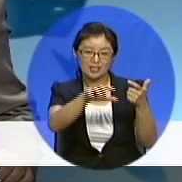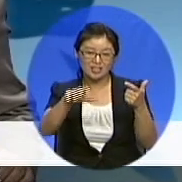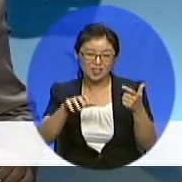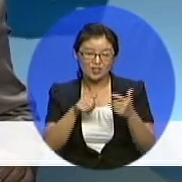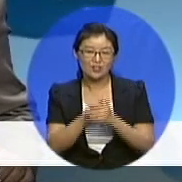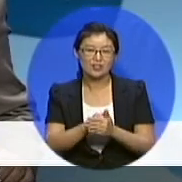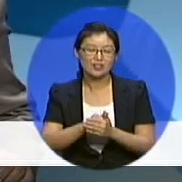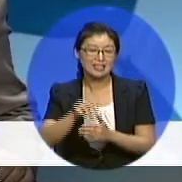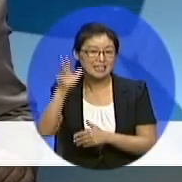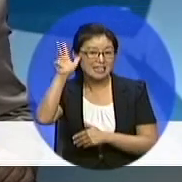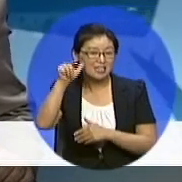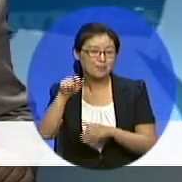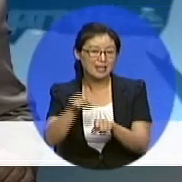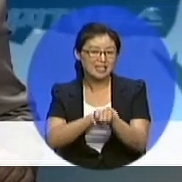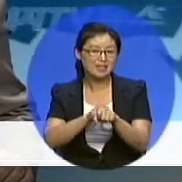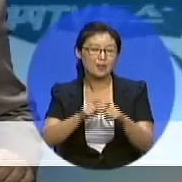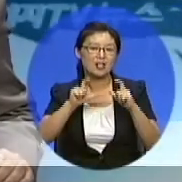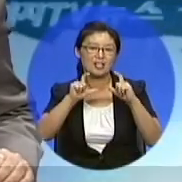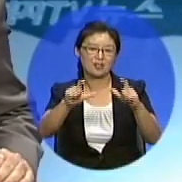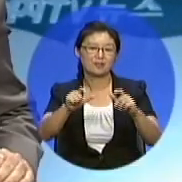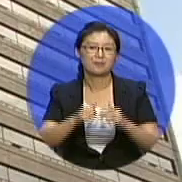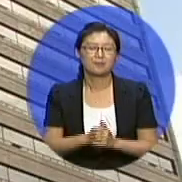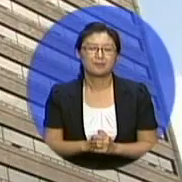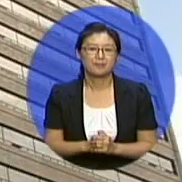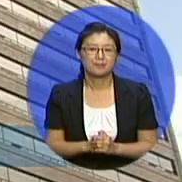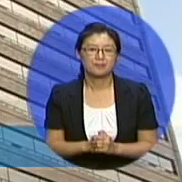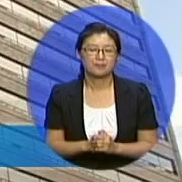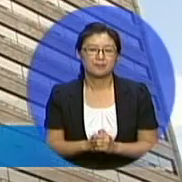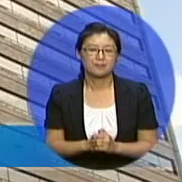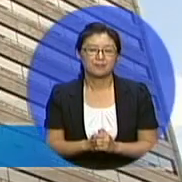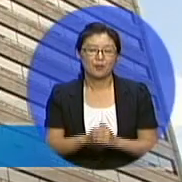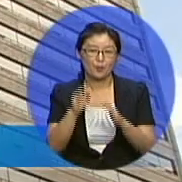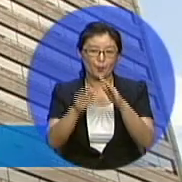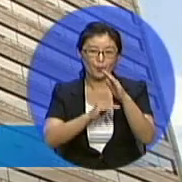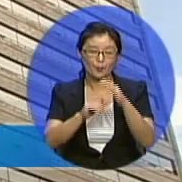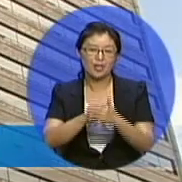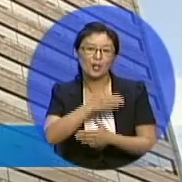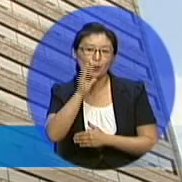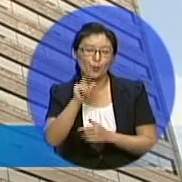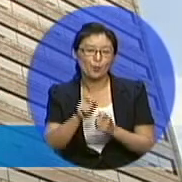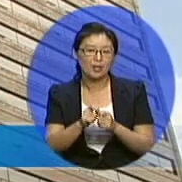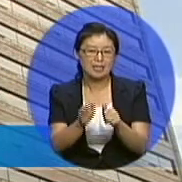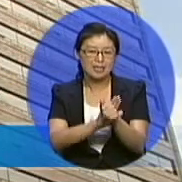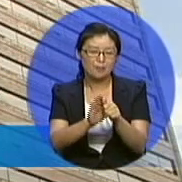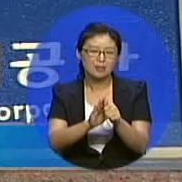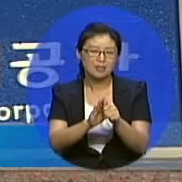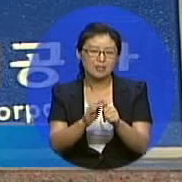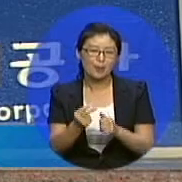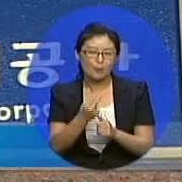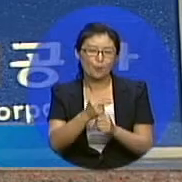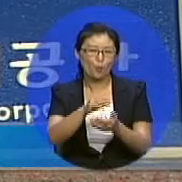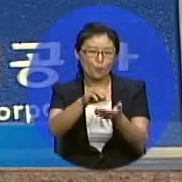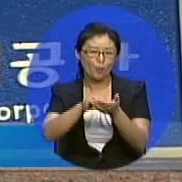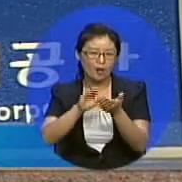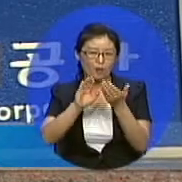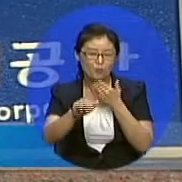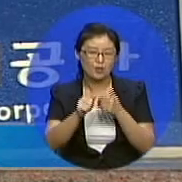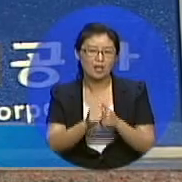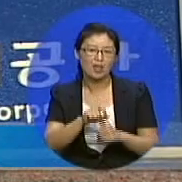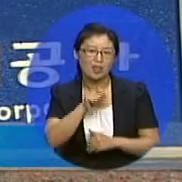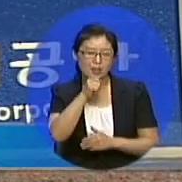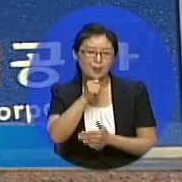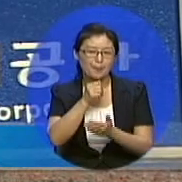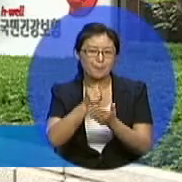특별등급 시범사업지역으로 지정한다고 밝혔습니다. 공단은 노인 장기 요양보험 제도 도입 이후 현행 등급 판정